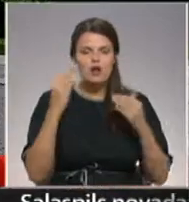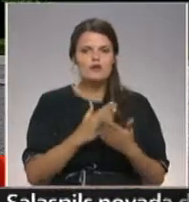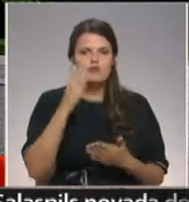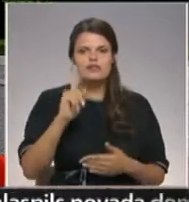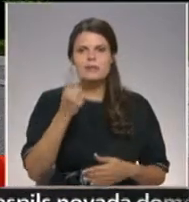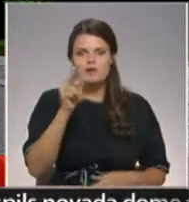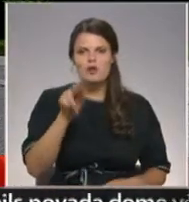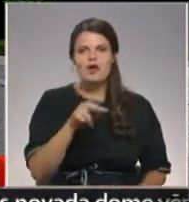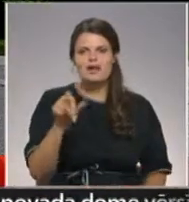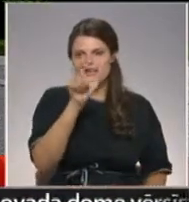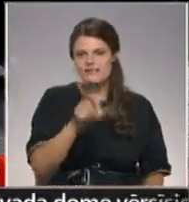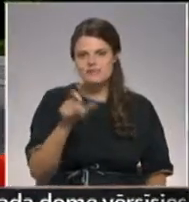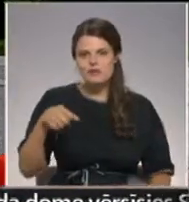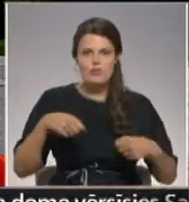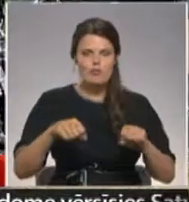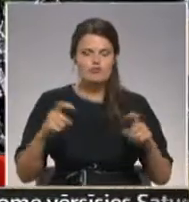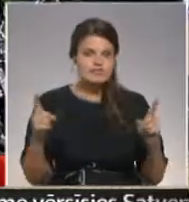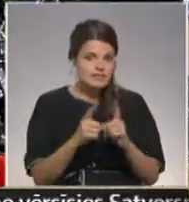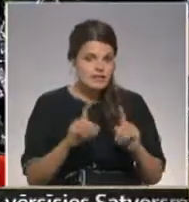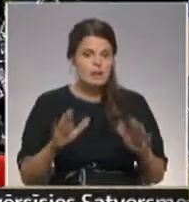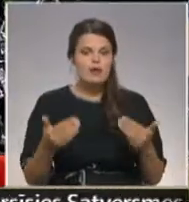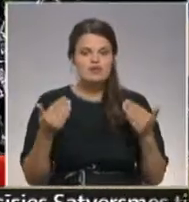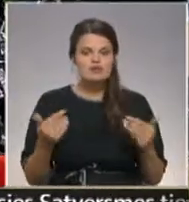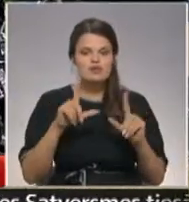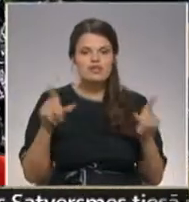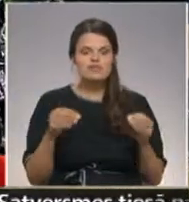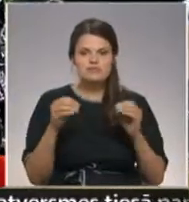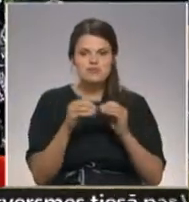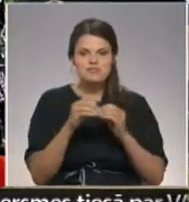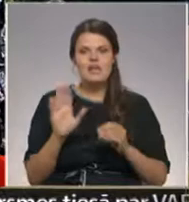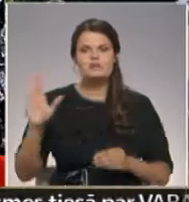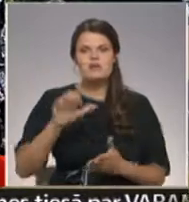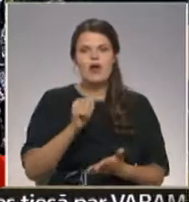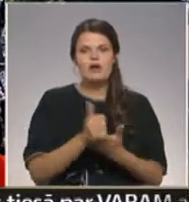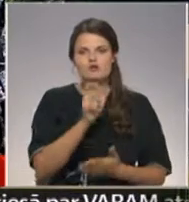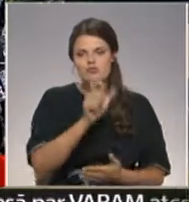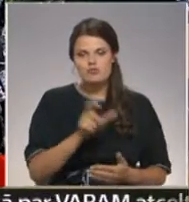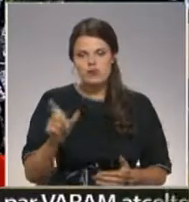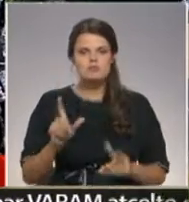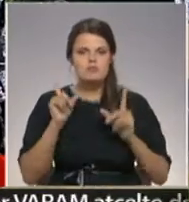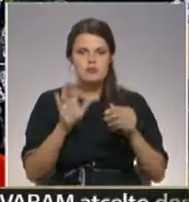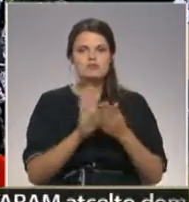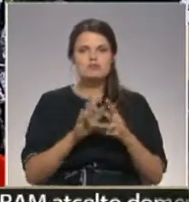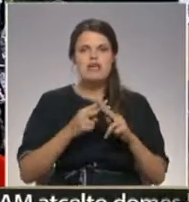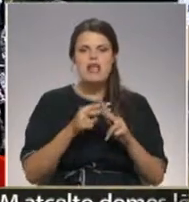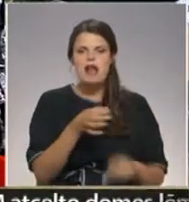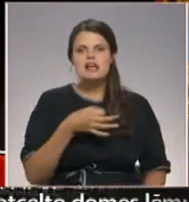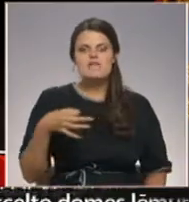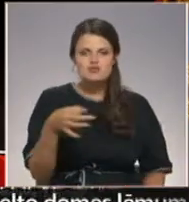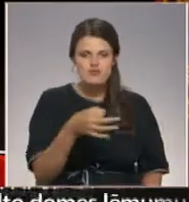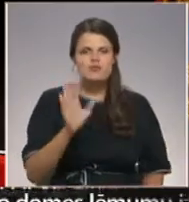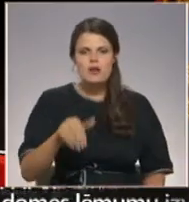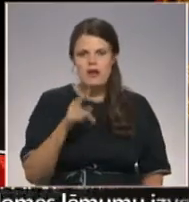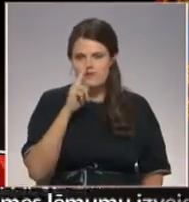pirmais kristīgo motociklistu sajiets, bet šodien vismaz 10 valstu pārstāvi mēroja ceļu uz Jelgavas novada zaļiniekiem,